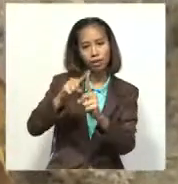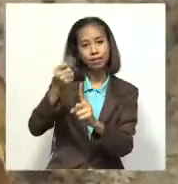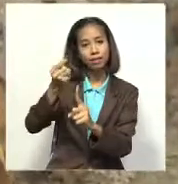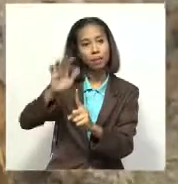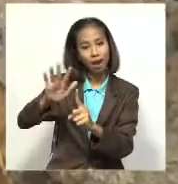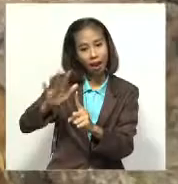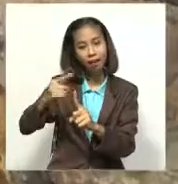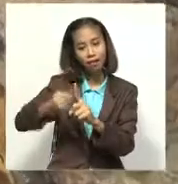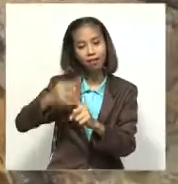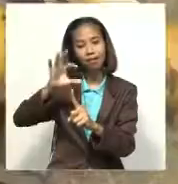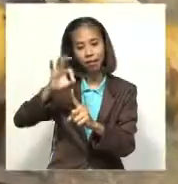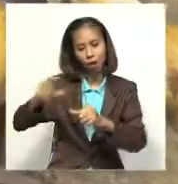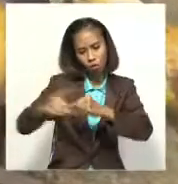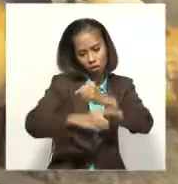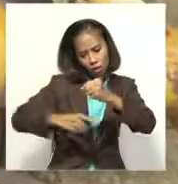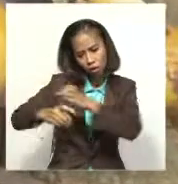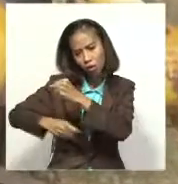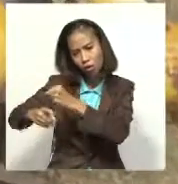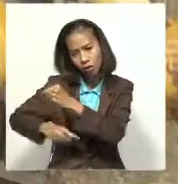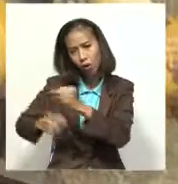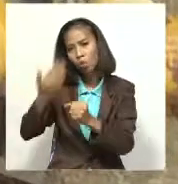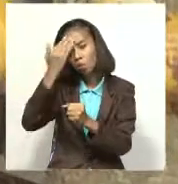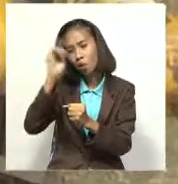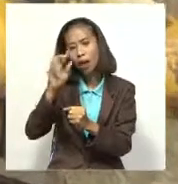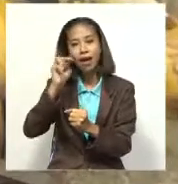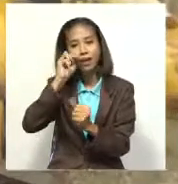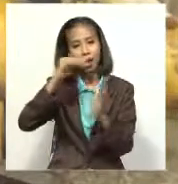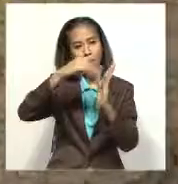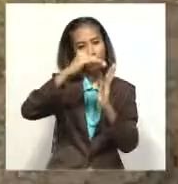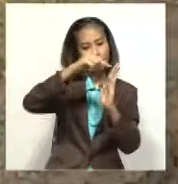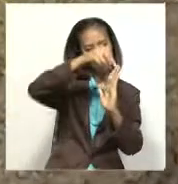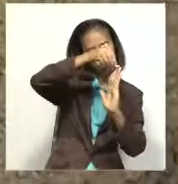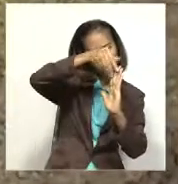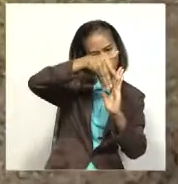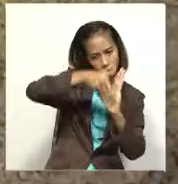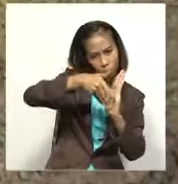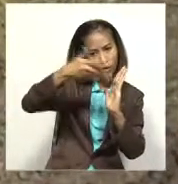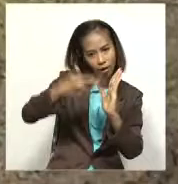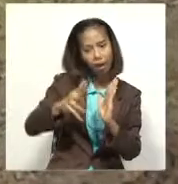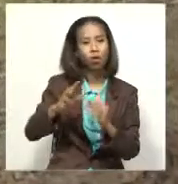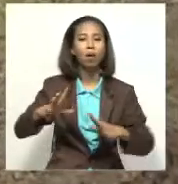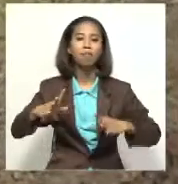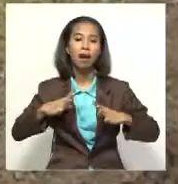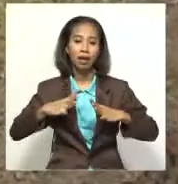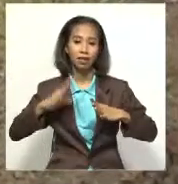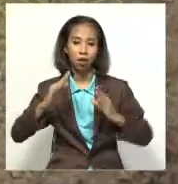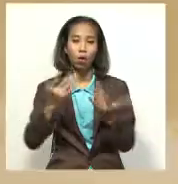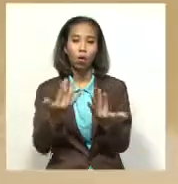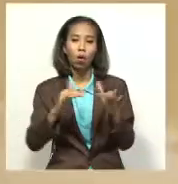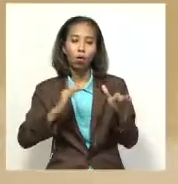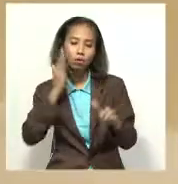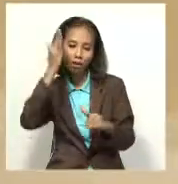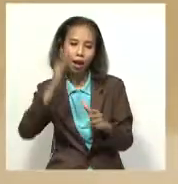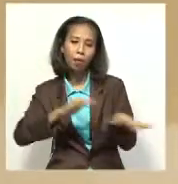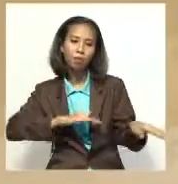นนี้เพื่อทันตามกรอบเวลาช่วงน้ำเหนือหลากแล้วก็ทำการพักน้ำเตรียมการเพาะปลูกในฤดูถัดไปนะคะเพราะฉะนั้นอย่าง